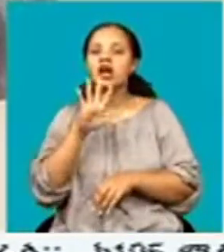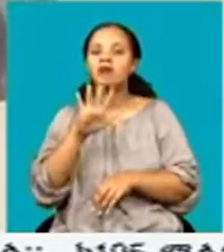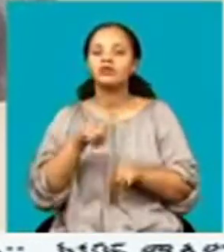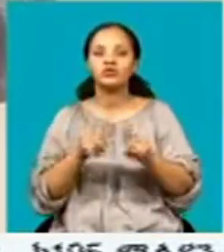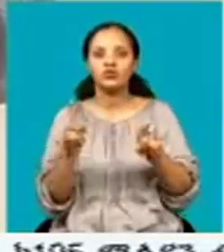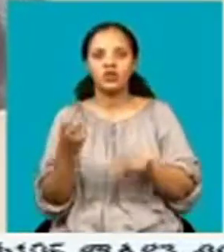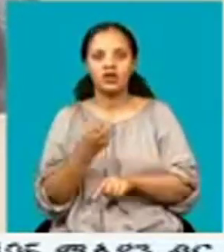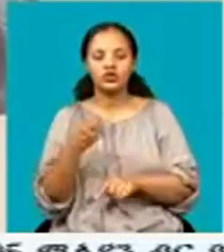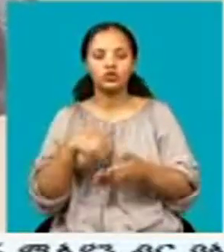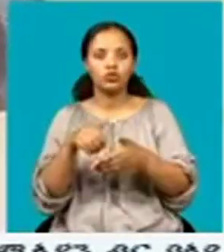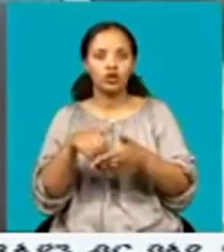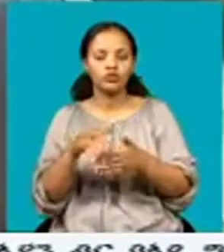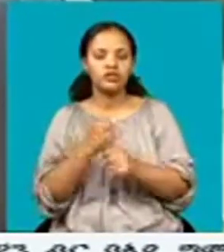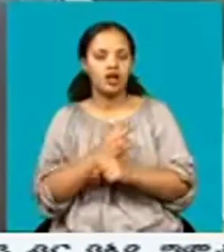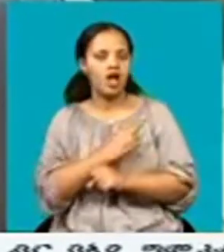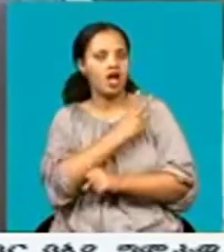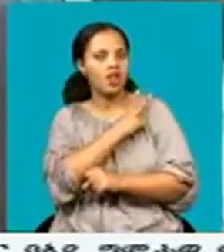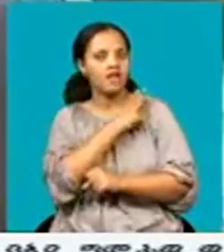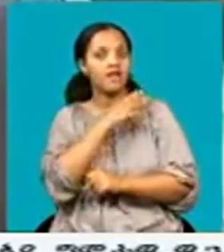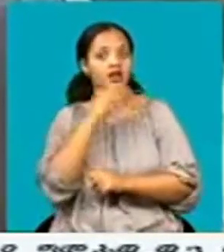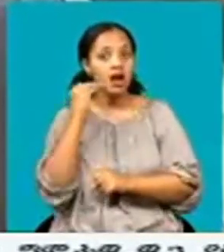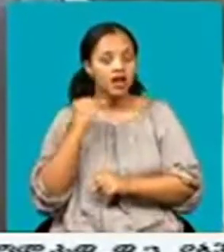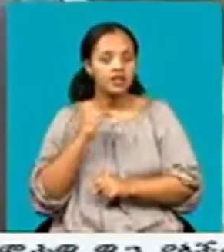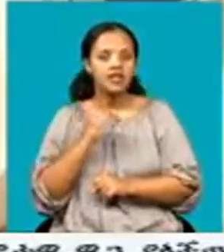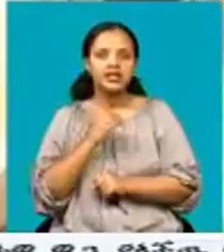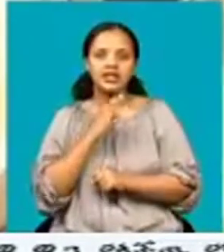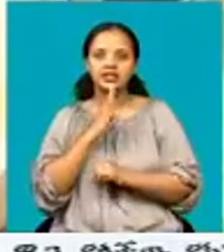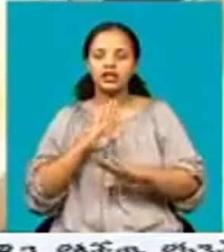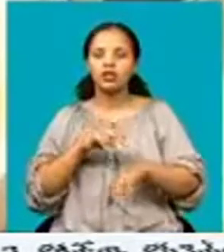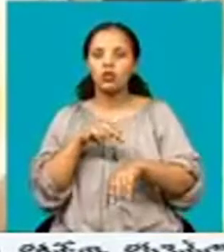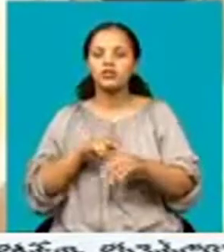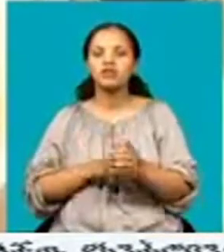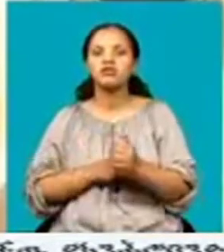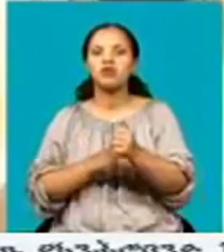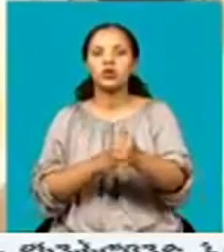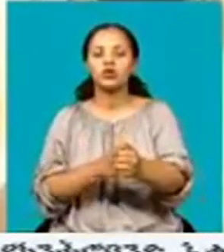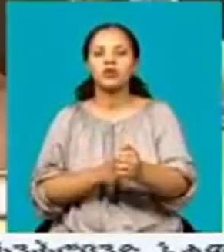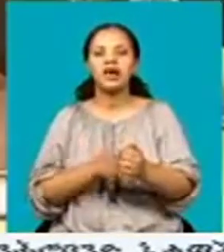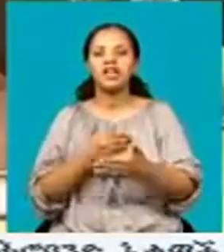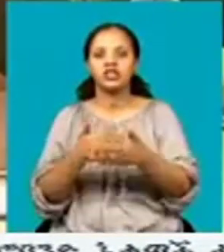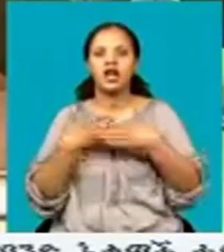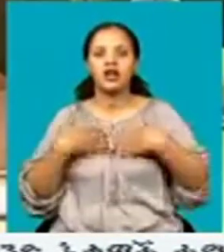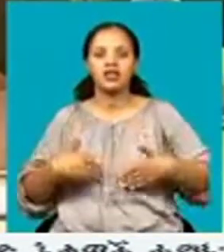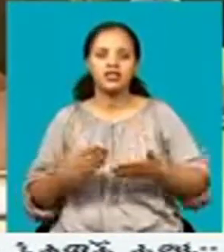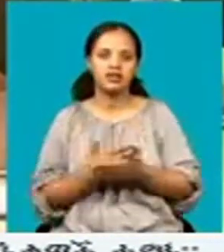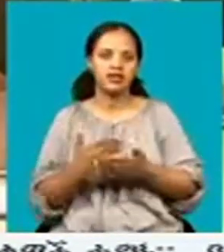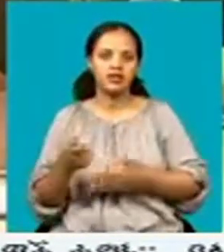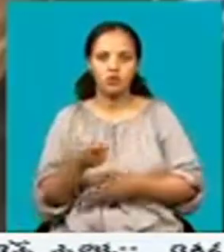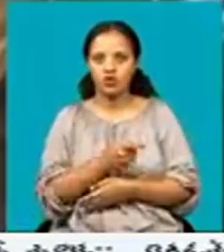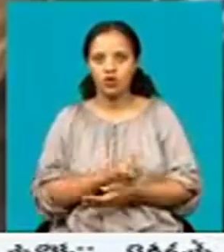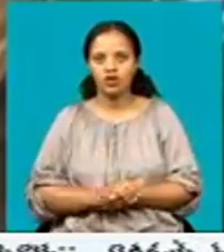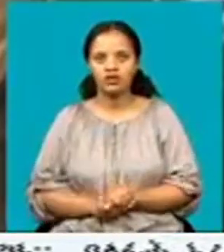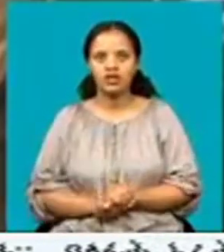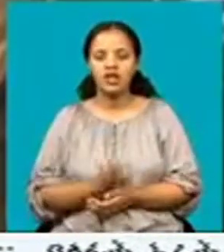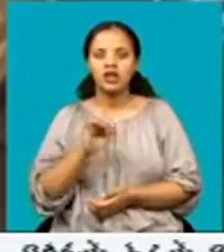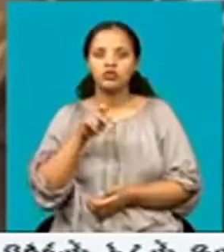ልዩ ወረዳዎች የተውጣጡ የሥራ ኃላፊዎችና የጸጥታ ተቋማቱን የሚመሩ ባለድርሻ አካላት ተሳታፊ ሆነዋል።